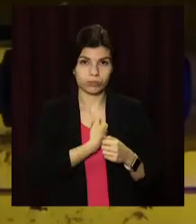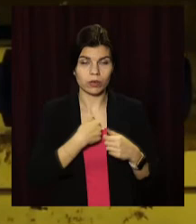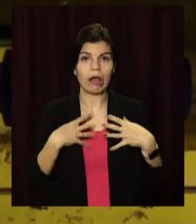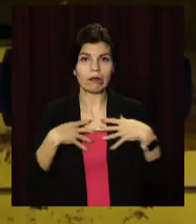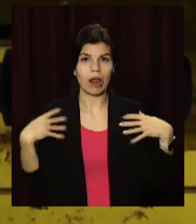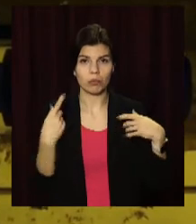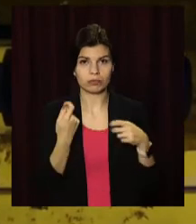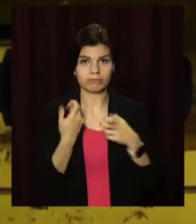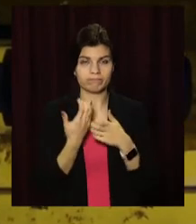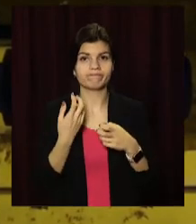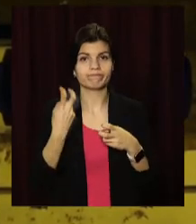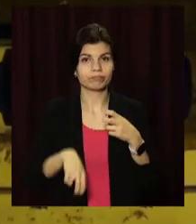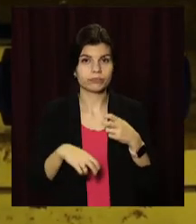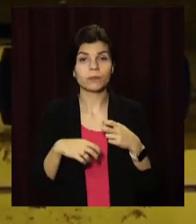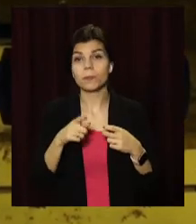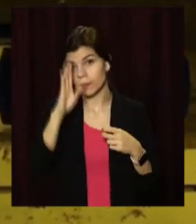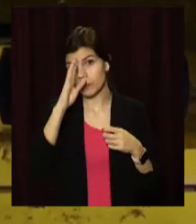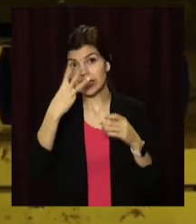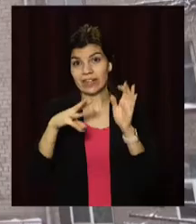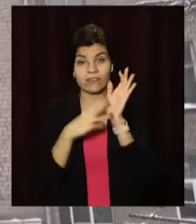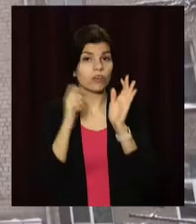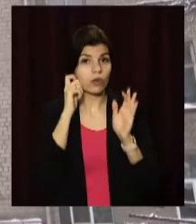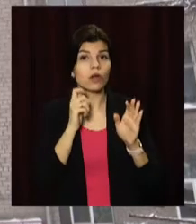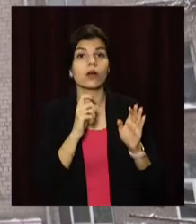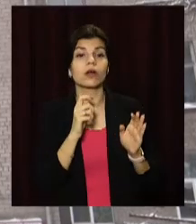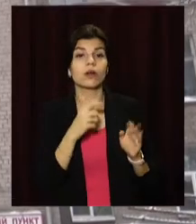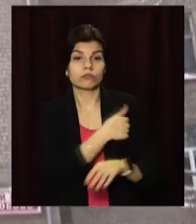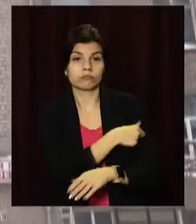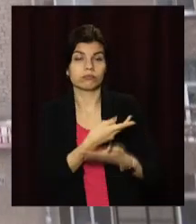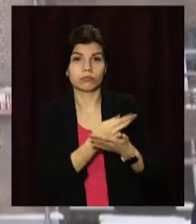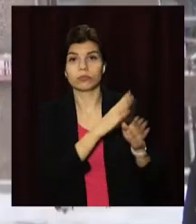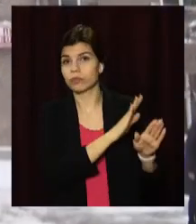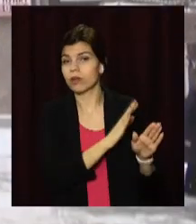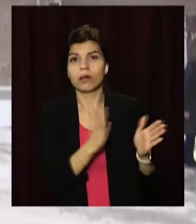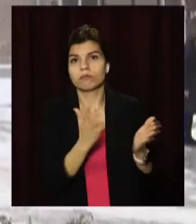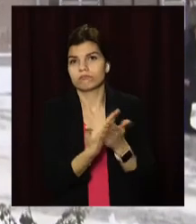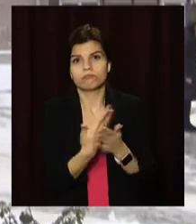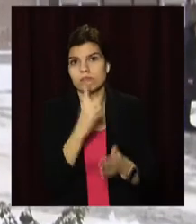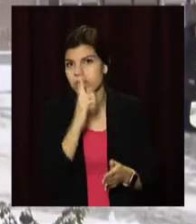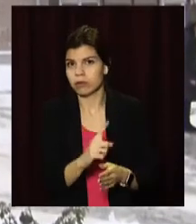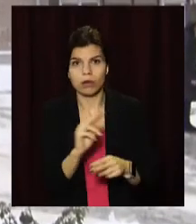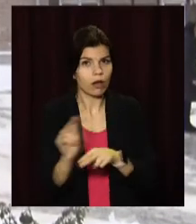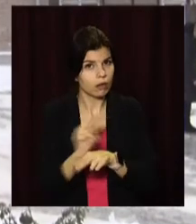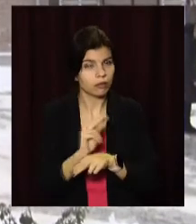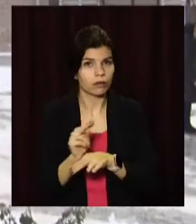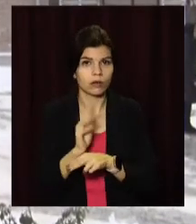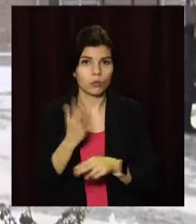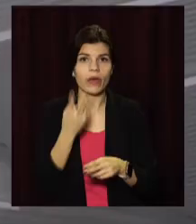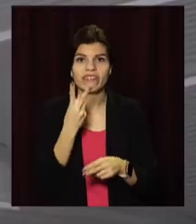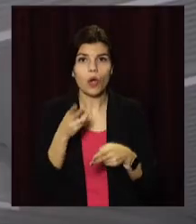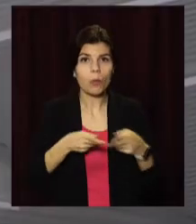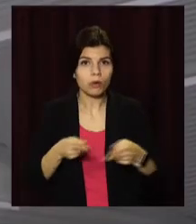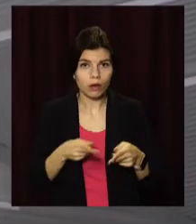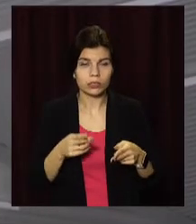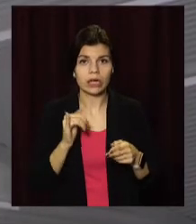грудної клітини та перелам ребер. Медики кажуть, 38-річний чоловік пробуде в їхньому стаціонарі щонайменше місяць. На нього